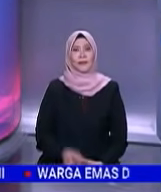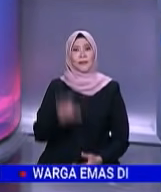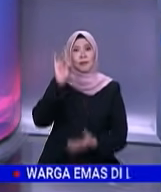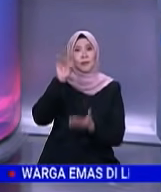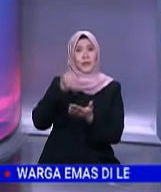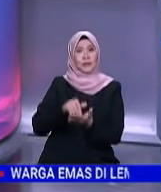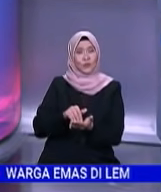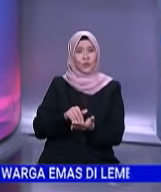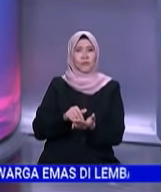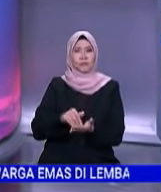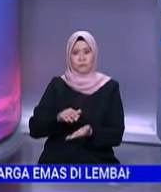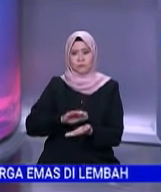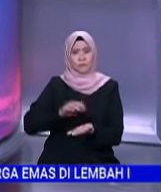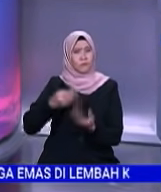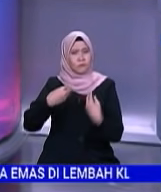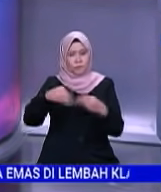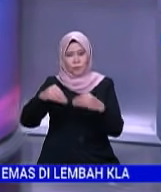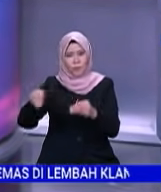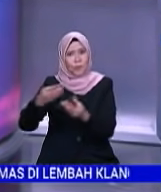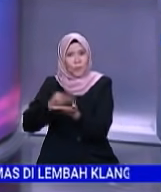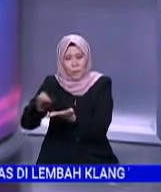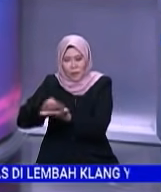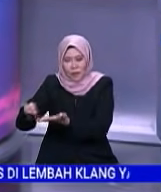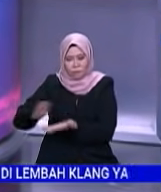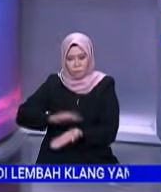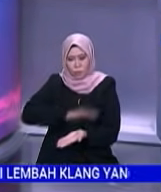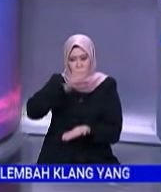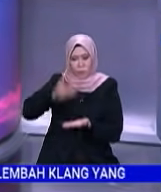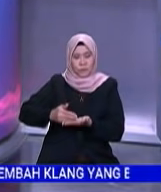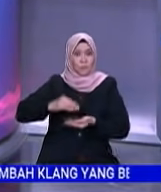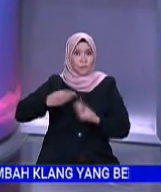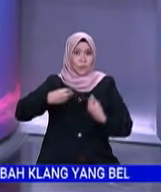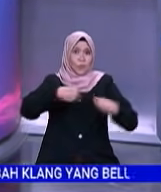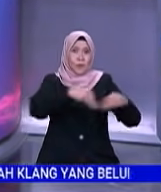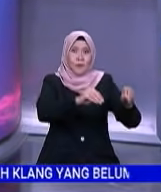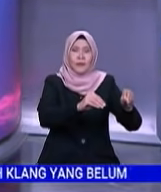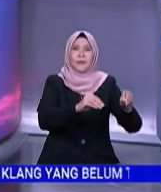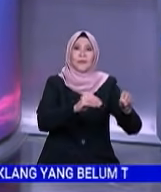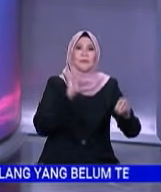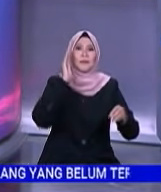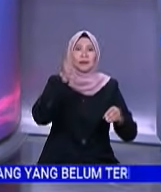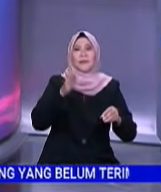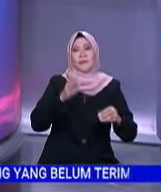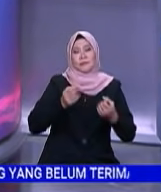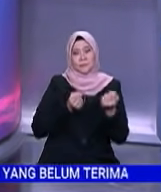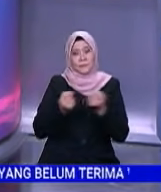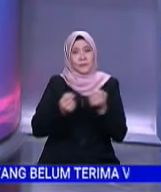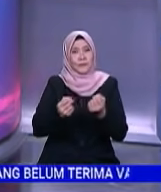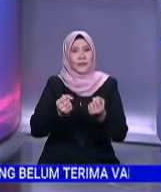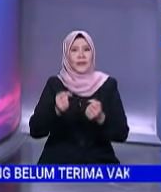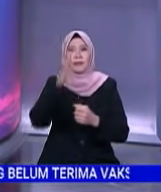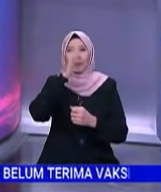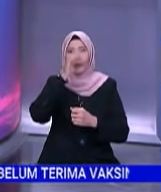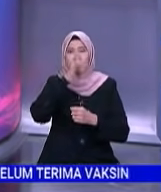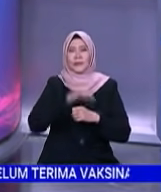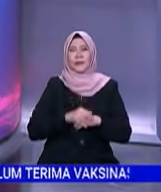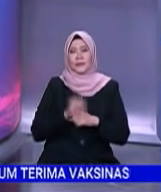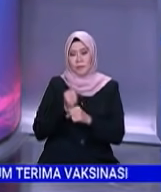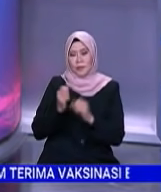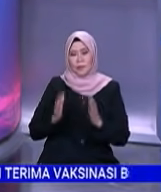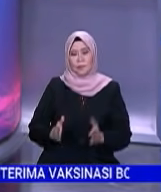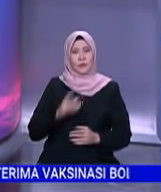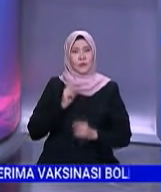RM8,000 peruncit dan pemborong bakal divaksin Rusi RiVac di Melaka. Turut mendapat vaksin mereka, pekerja